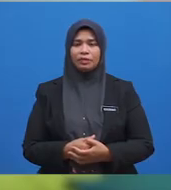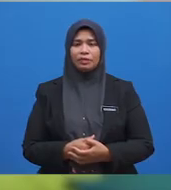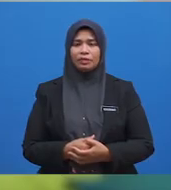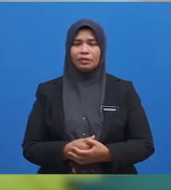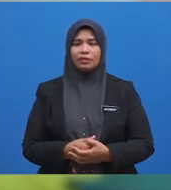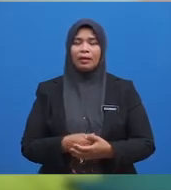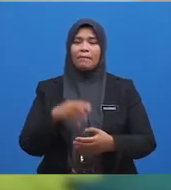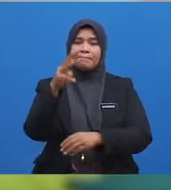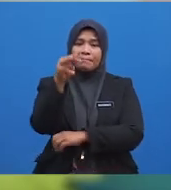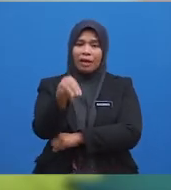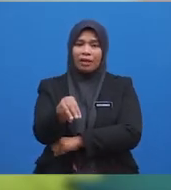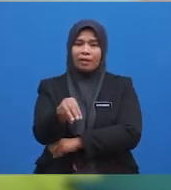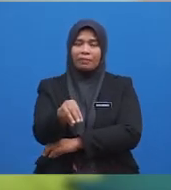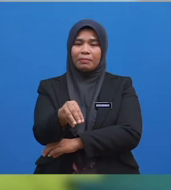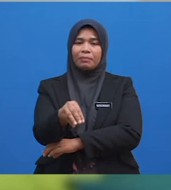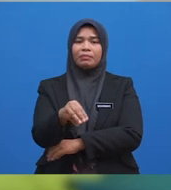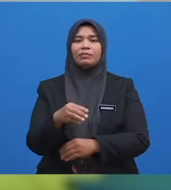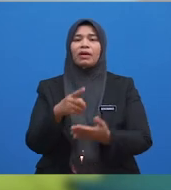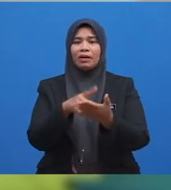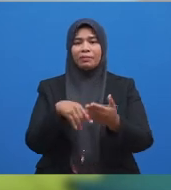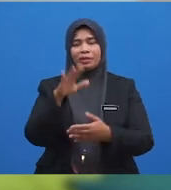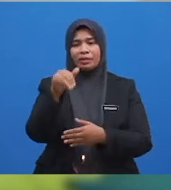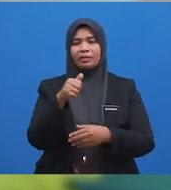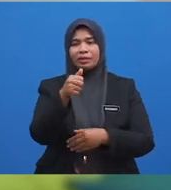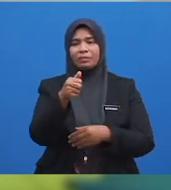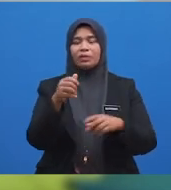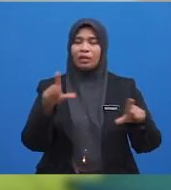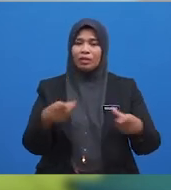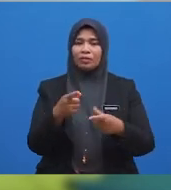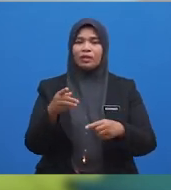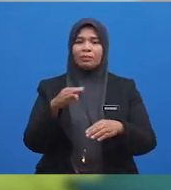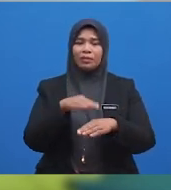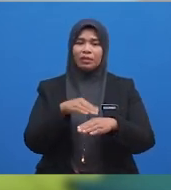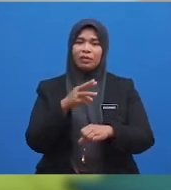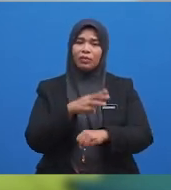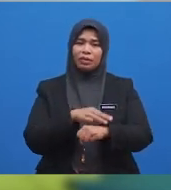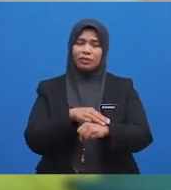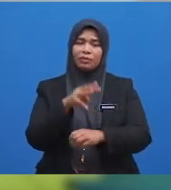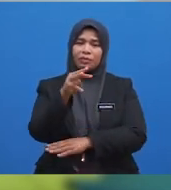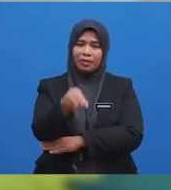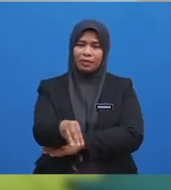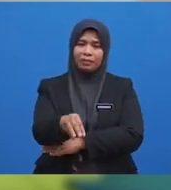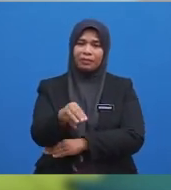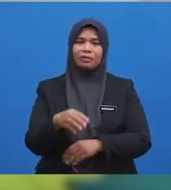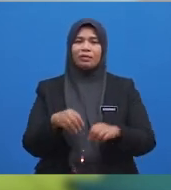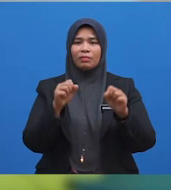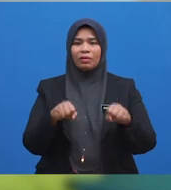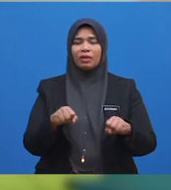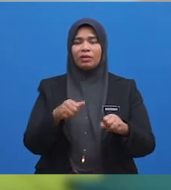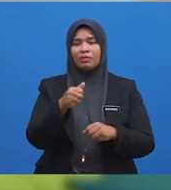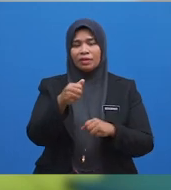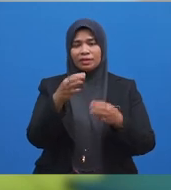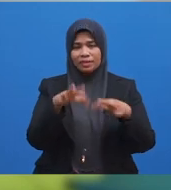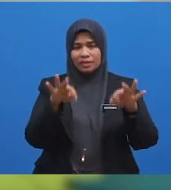malam apa yang kamu lakukan pada waktu mananya boleh kamu